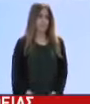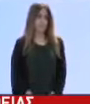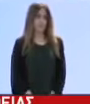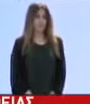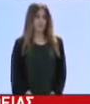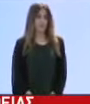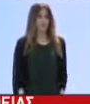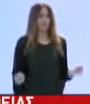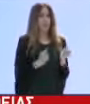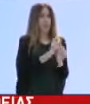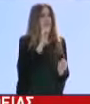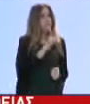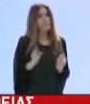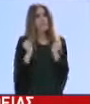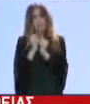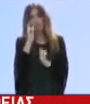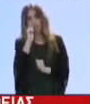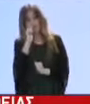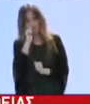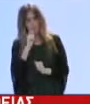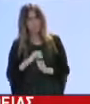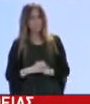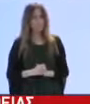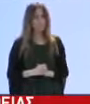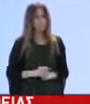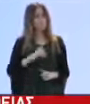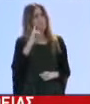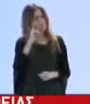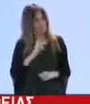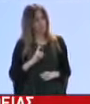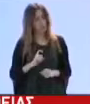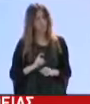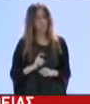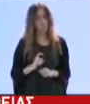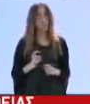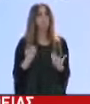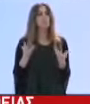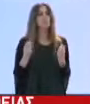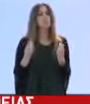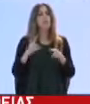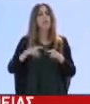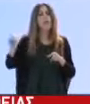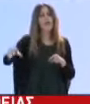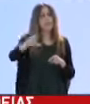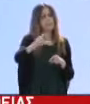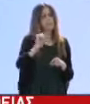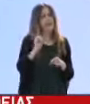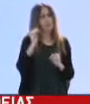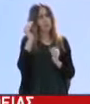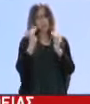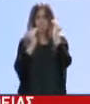Φίλες και φίλοι, ξέρω ότι πολλοί συμπολίτες μας ακόμα